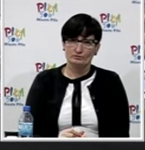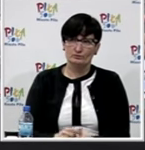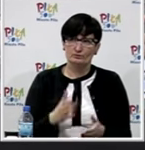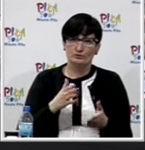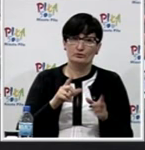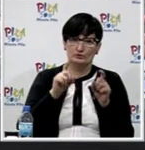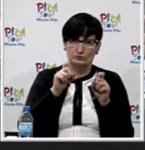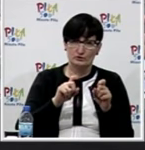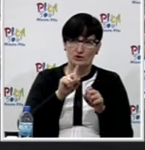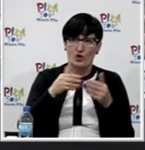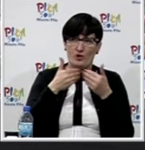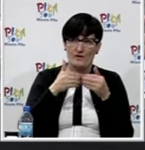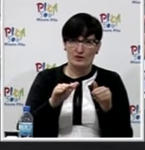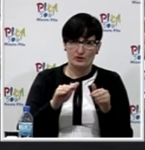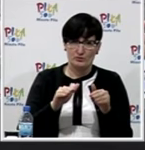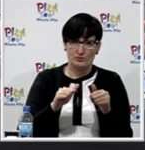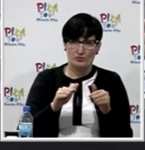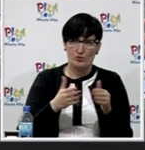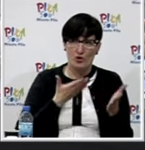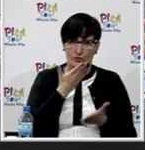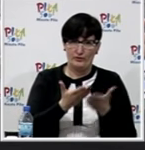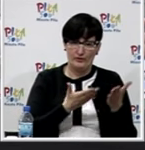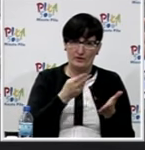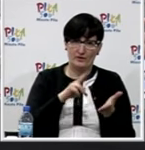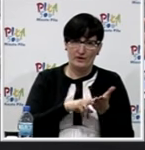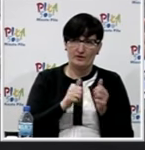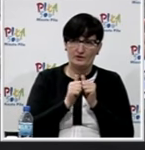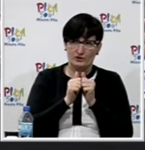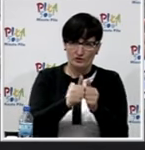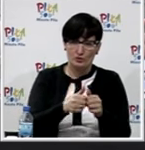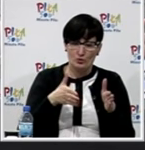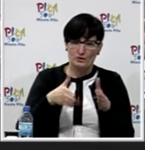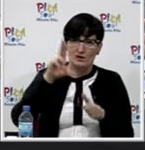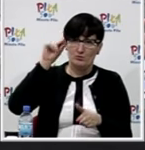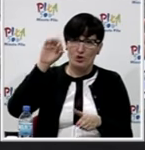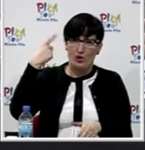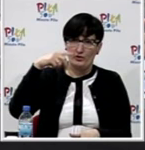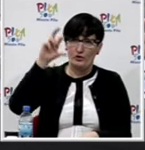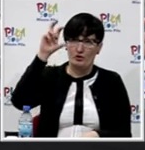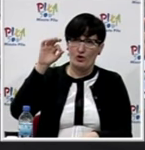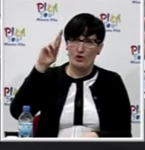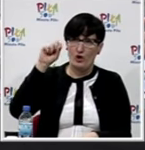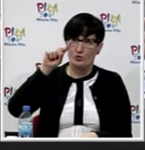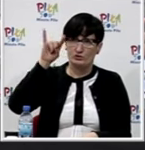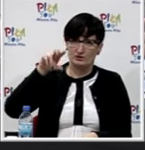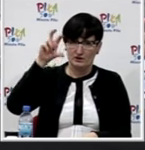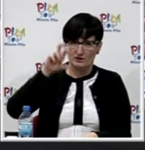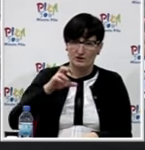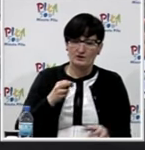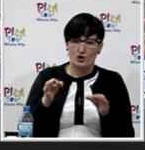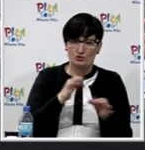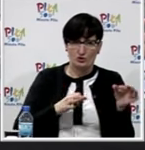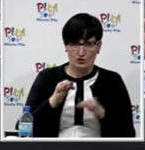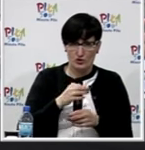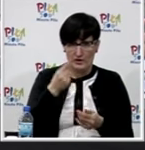ofert i zweryfikowaniem ofert złożonych na zadanie pod nazwą ulica Podchorążych, zaoszczędzone w ten sposób środki